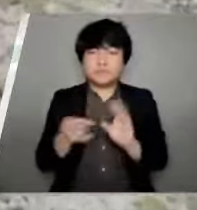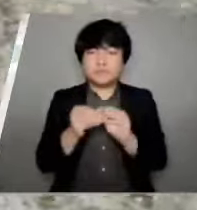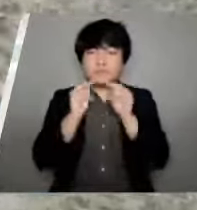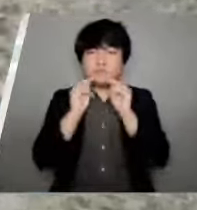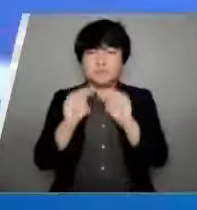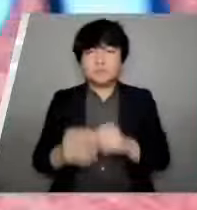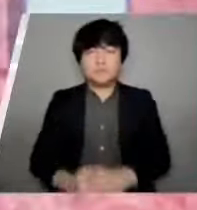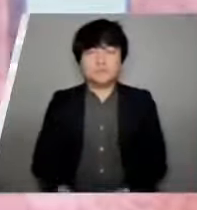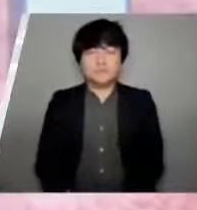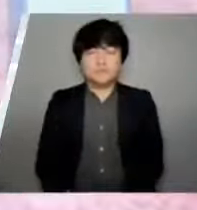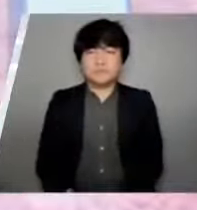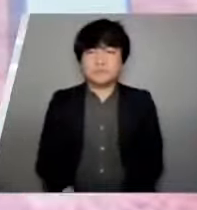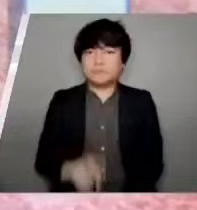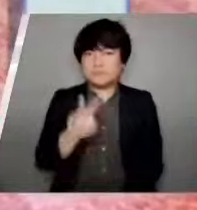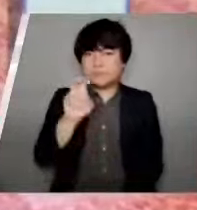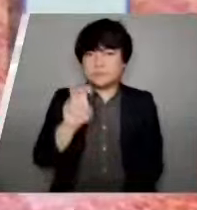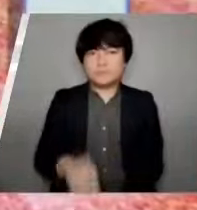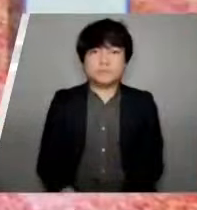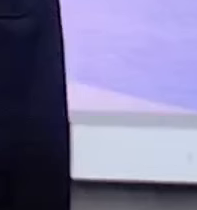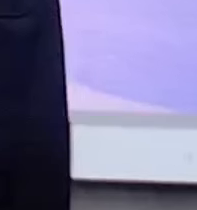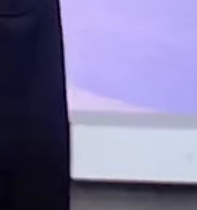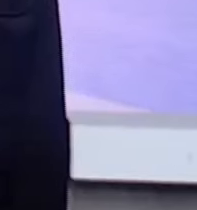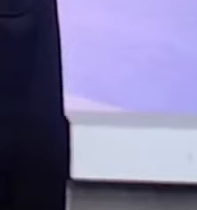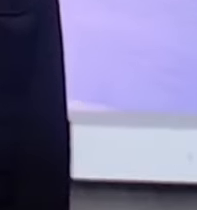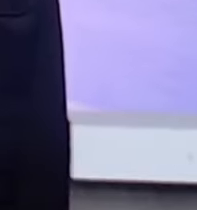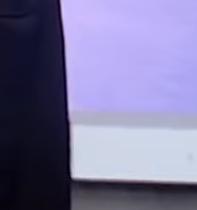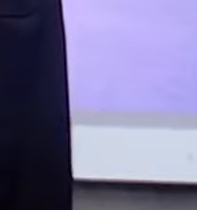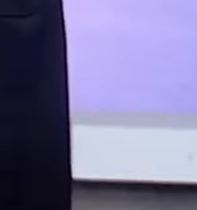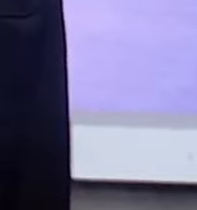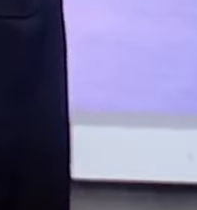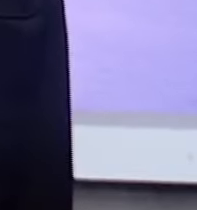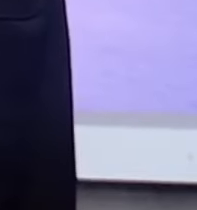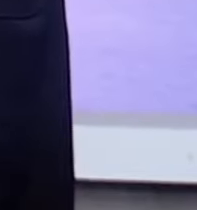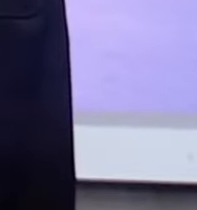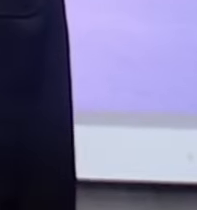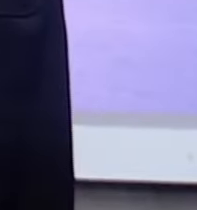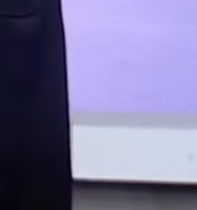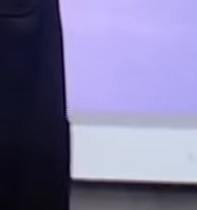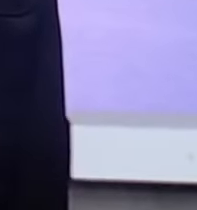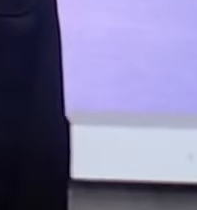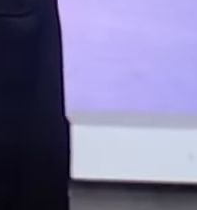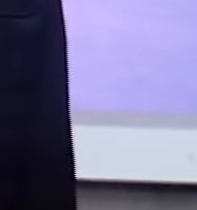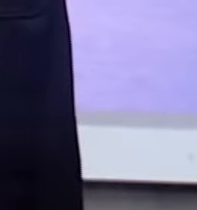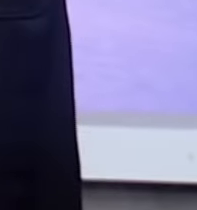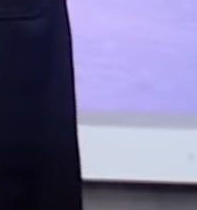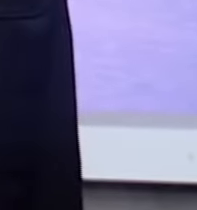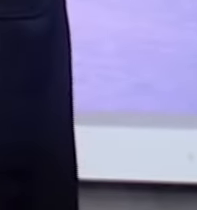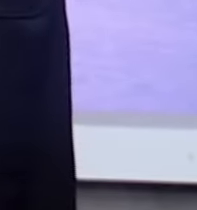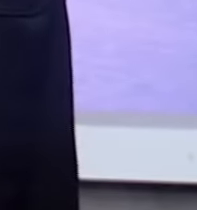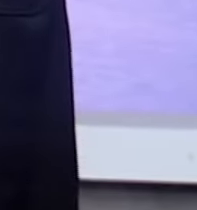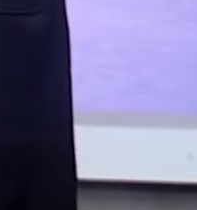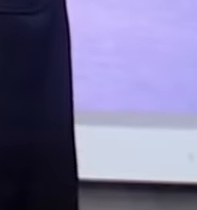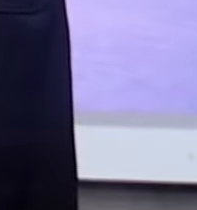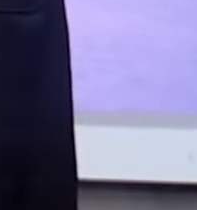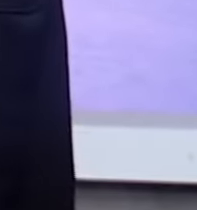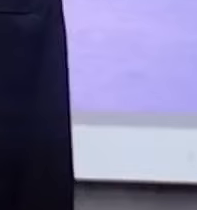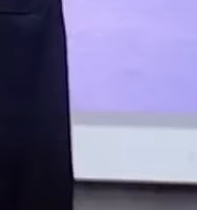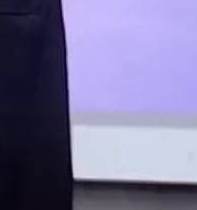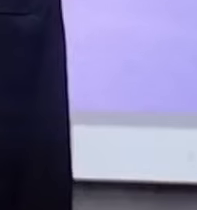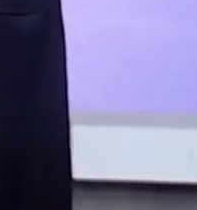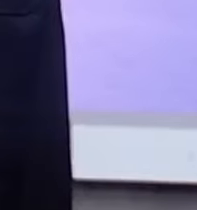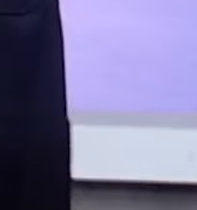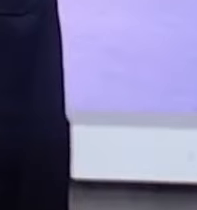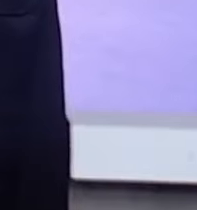June Venerasyon ang inyong saksi. Mga kapuso, sama-sama tayo maging saksi. Mag-subscribe sa